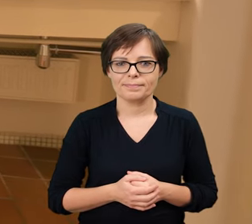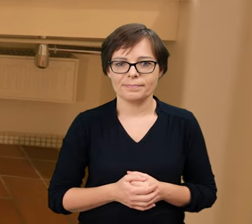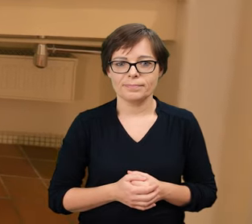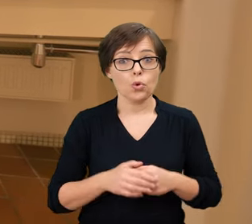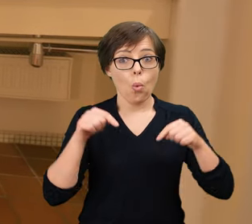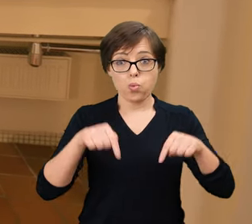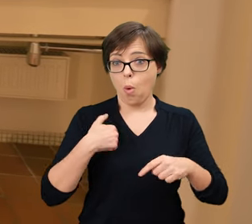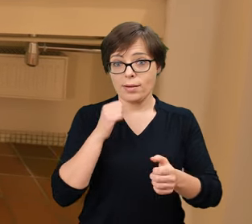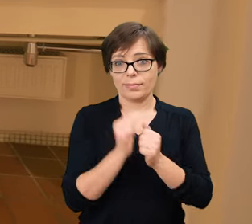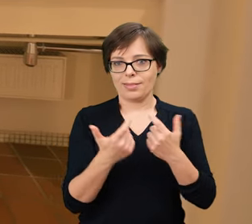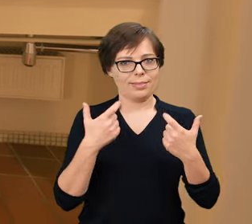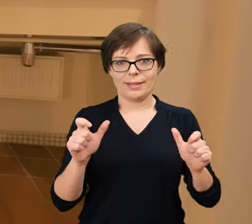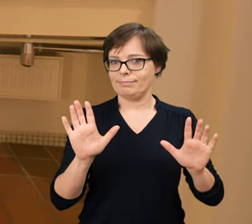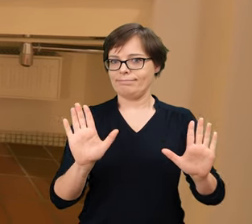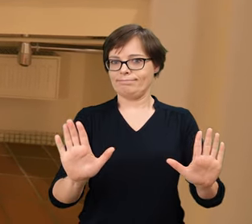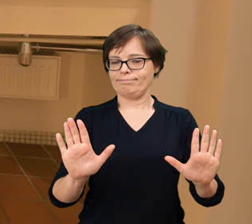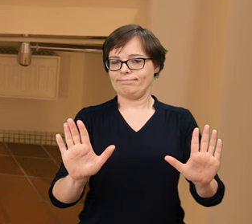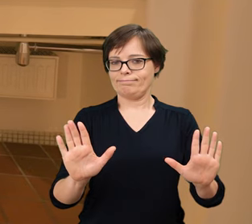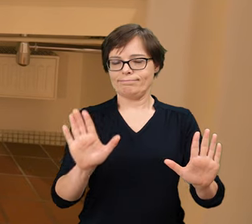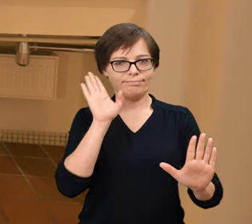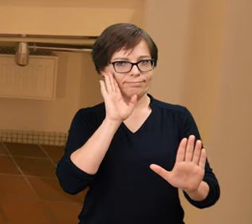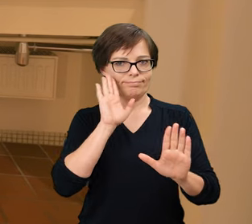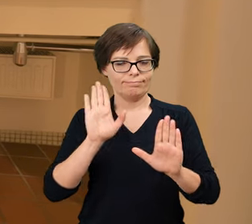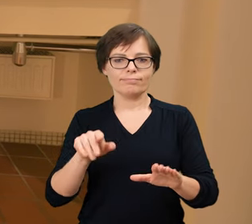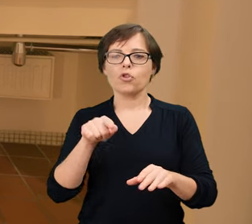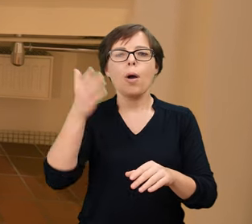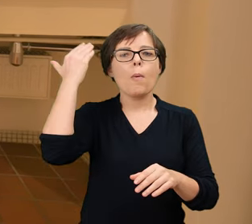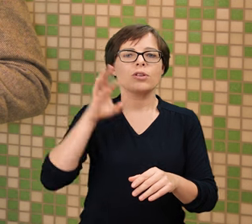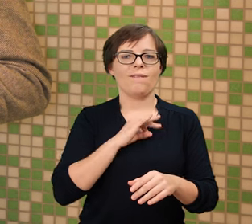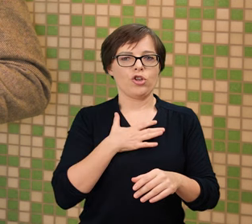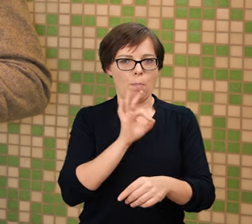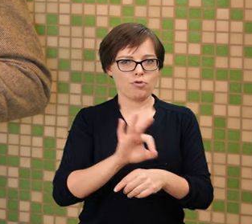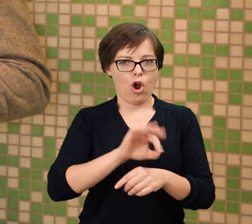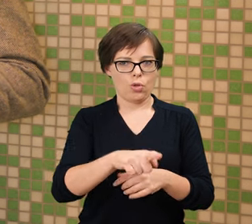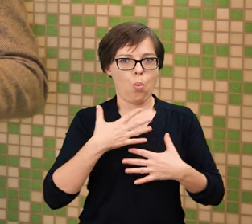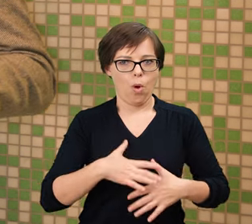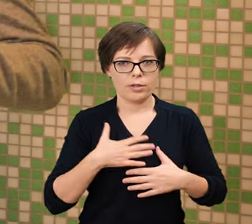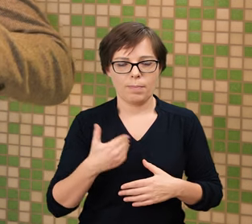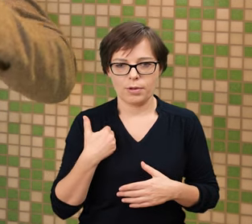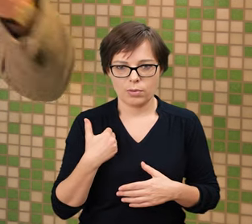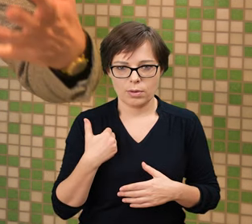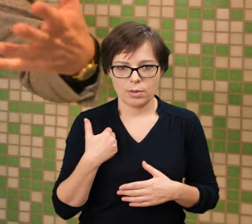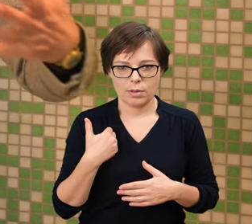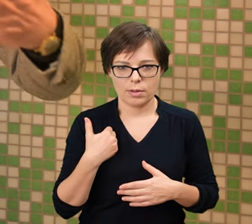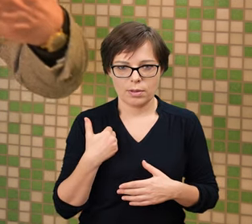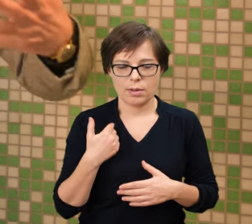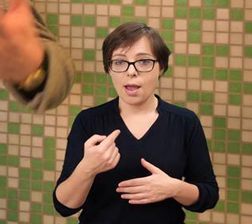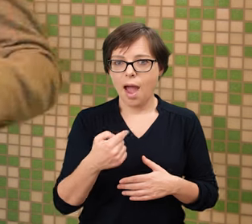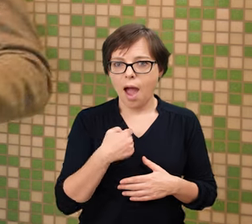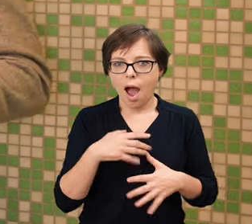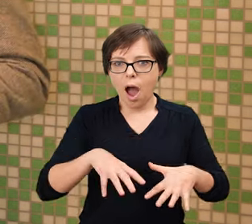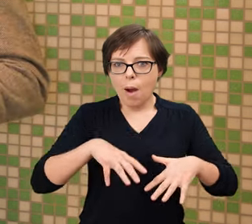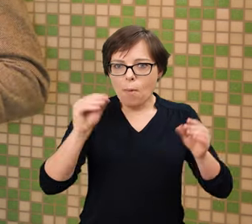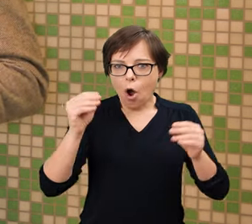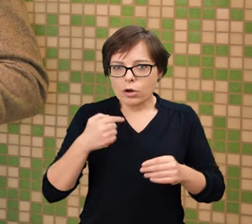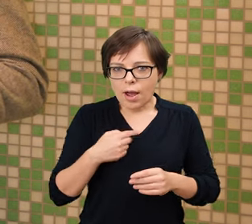Nic tu nie zmieniałem. To jest łazienka zaprojektowana za czasów poprzedniego właściciela i spowodowała we mnie szok